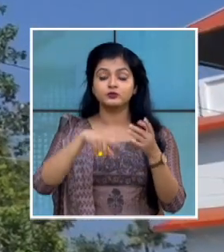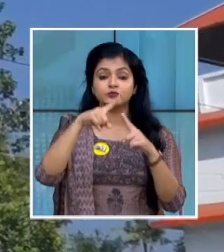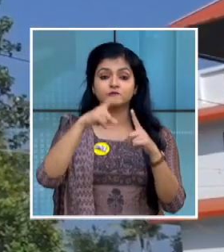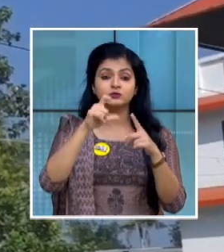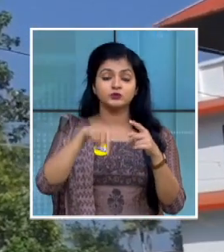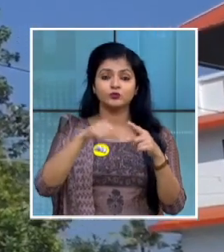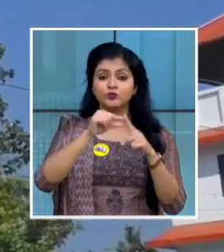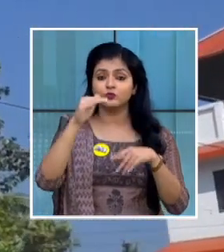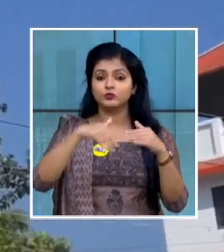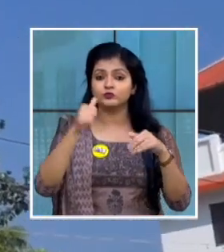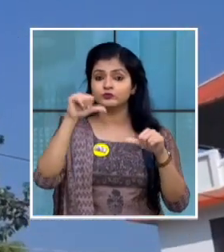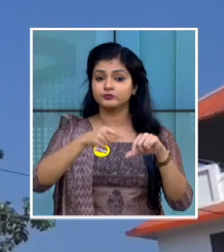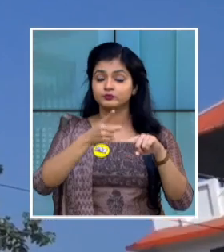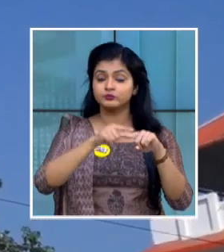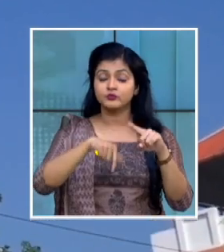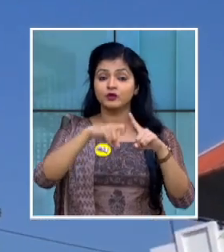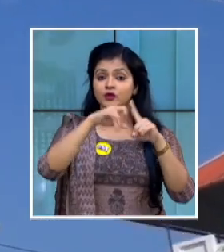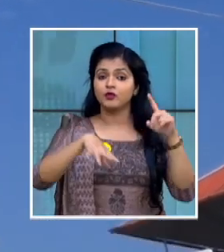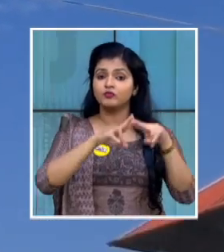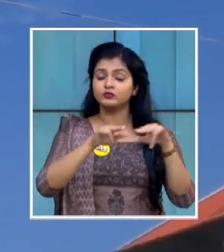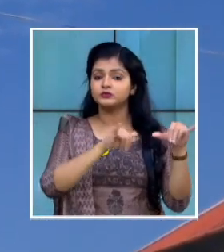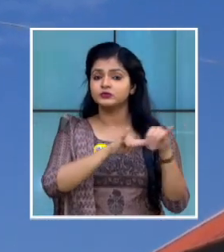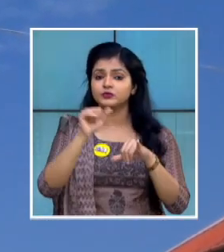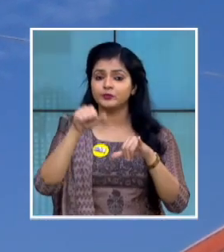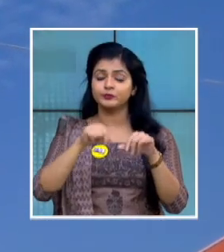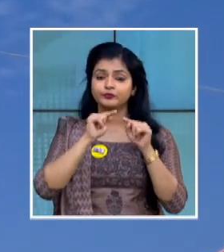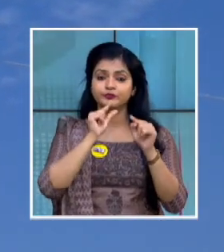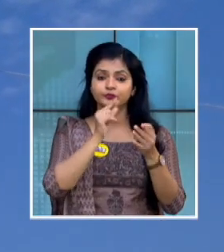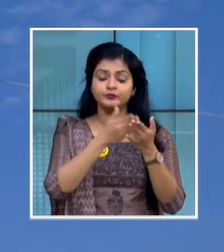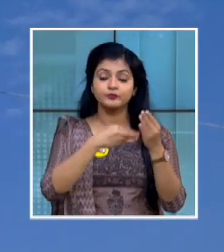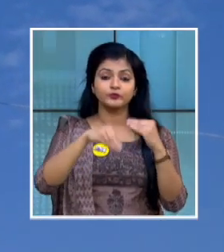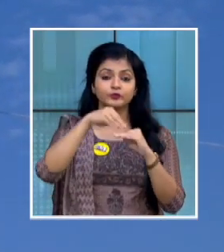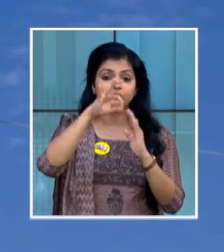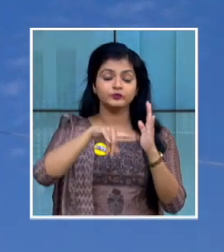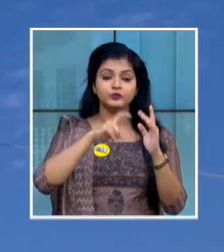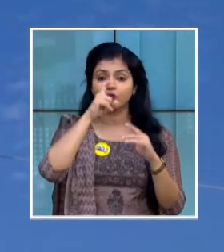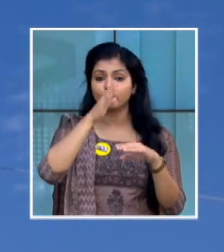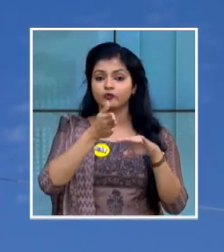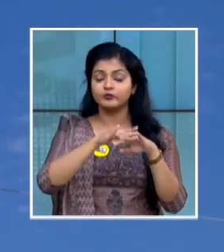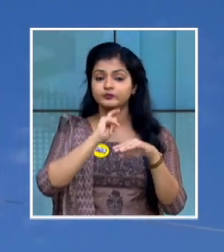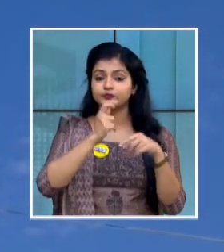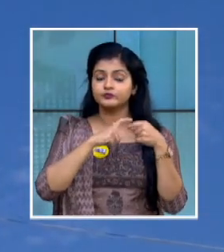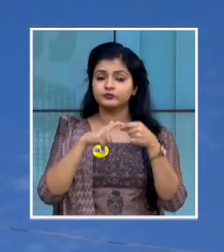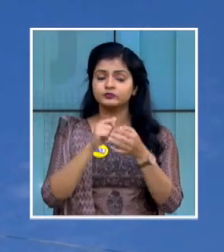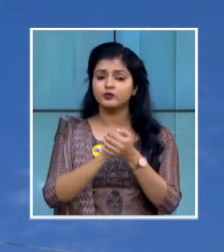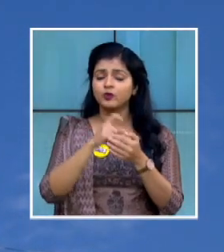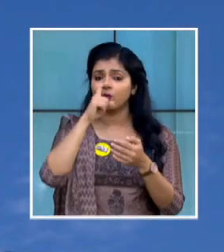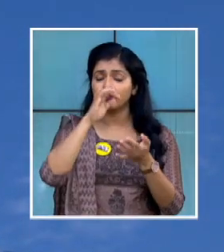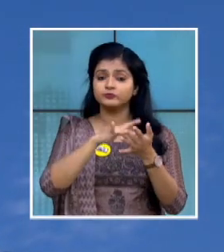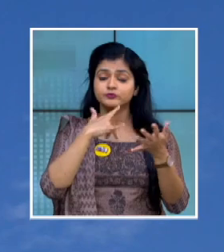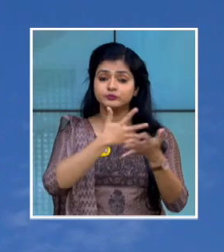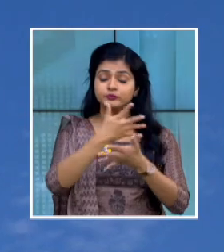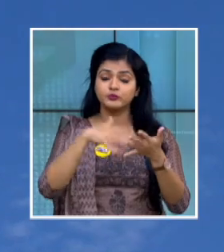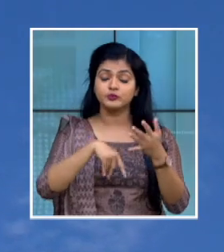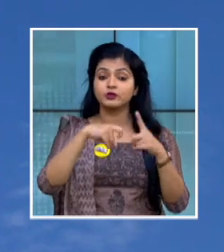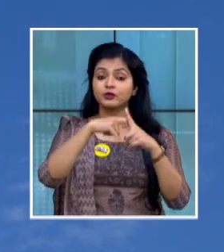തോൽവിയെന്നും സംസ്ഥാനത്തുടനീളമുണ്ടായ ട്രെൻഡെന്നും പരാമർശം. ടോബി ജോൺസൺ ചേരുന്നുണ്ട് വിശദാംശങ്ങളുമായി. ടോബി, എന്താണ് കോട്ടയത്തെ ചർച്ചകളിൽ കേരള